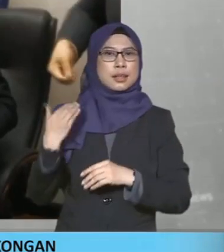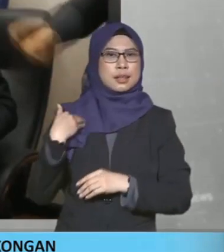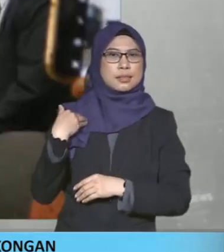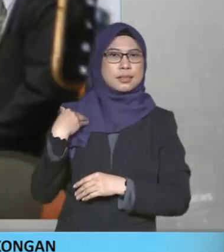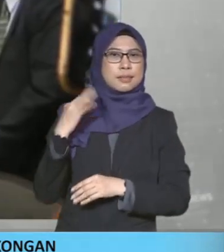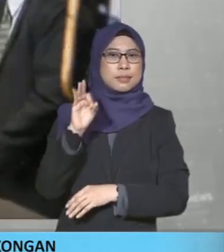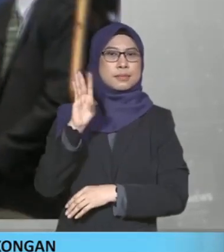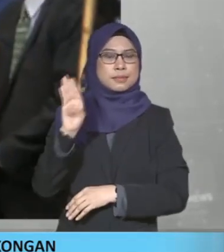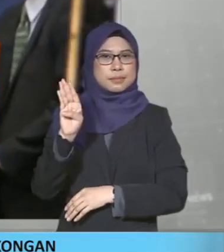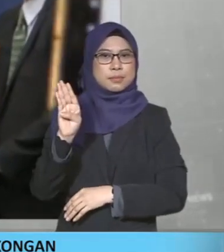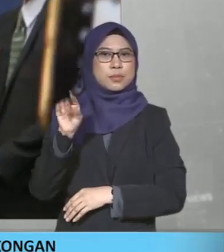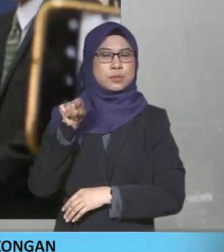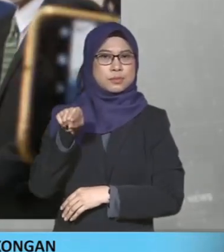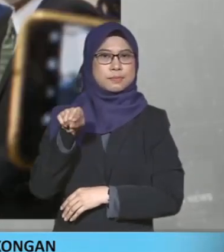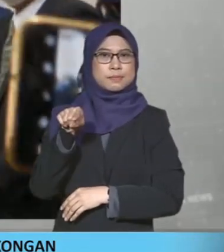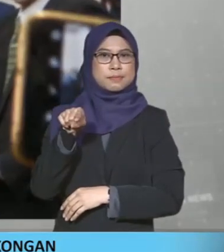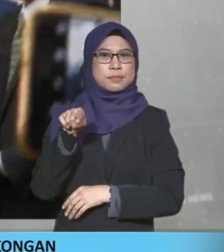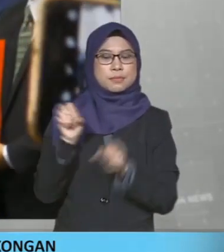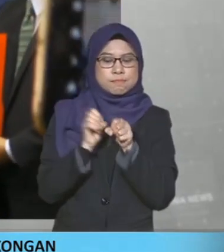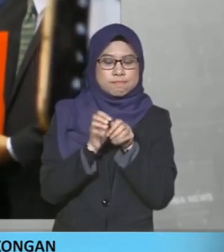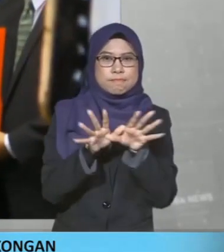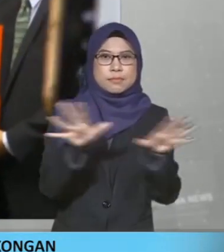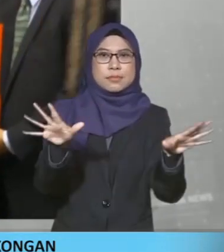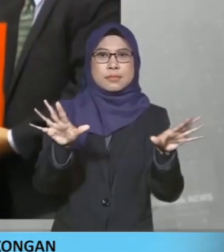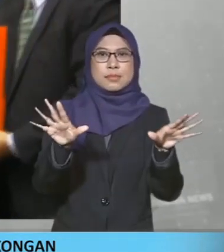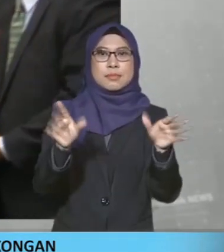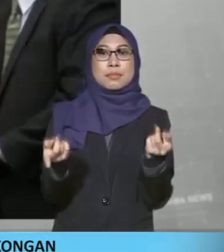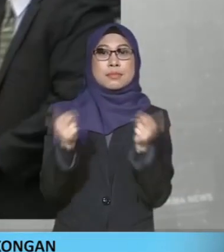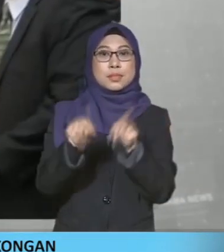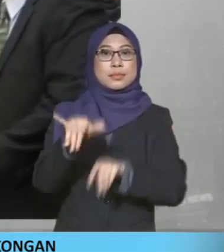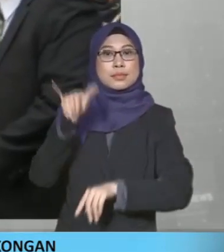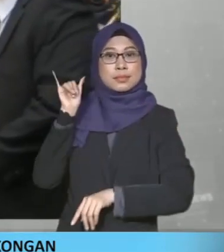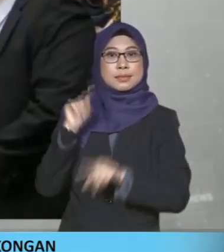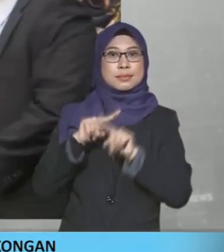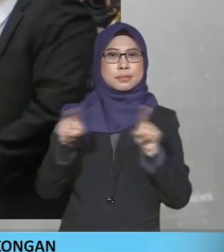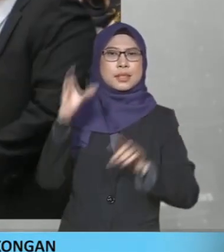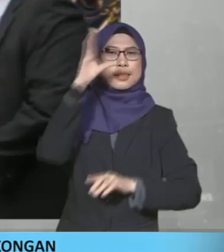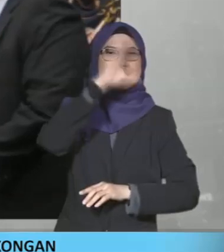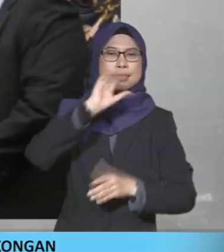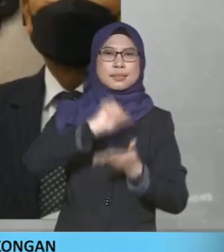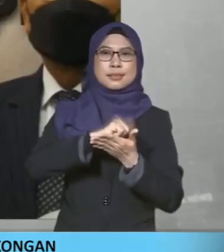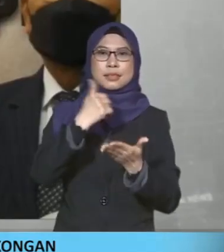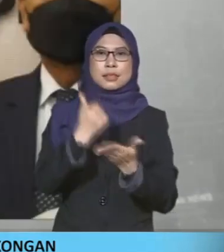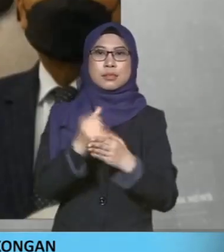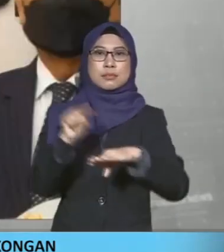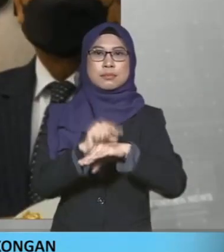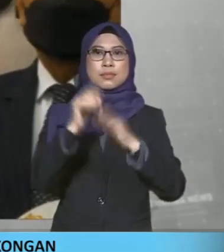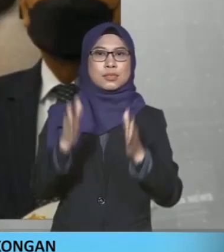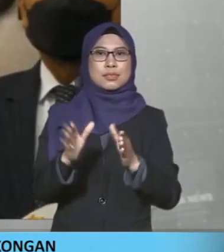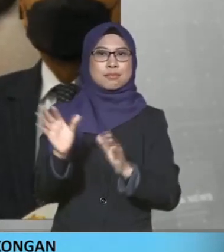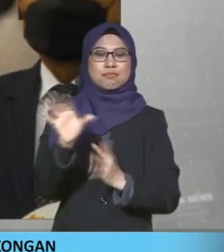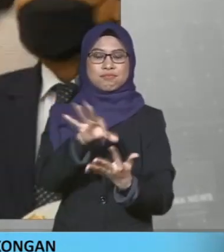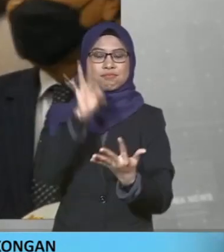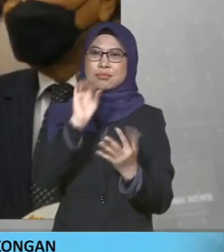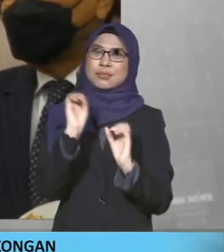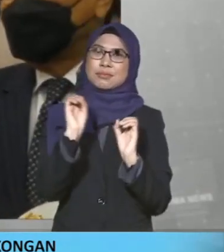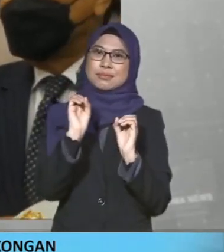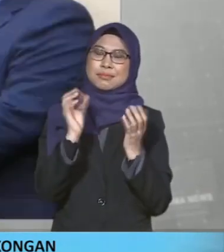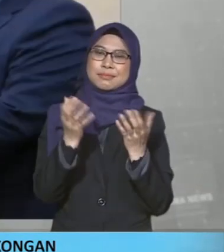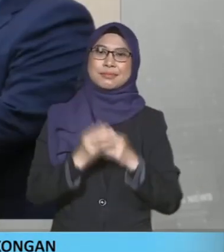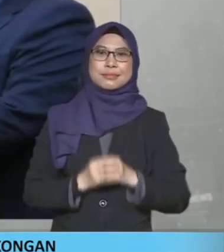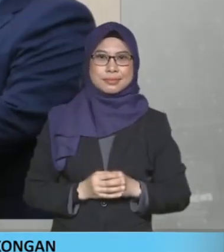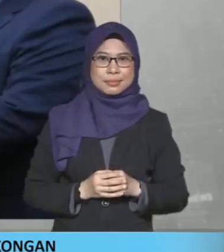pengguna Facebook itu dipercayai tular sejak semalam. Namun carian di akaun pengguna itu tidak menemui status